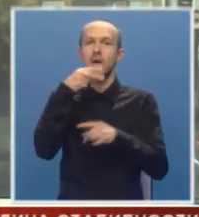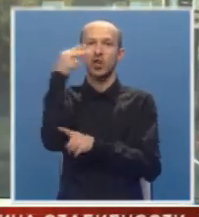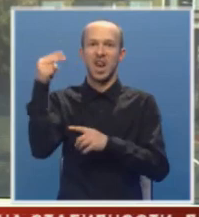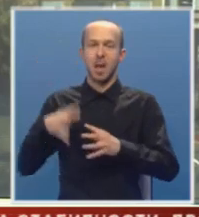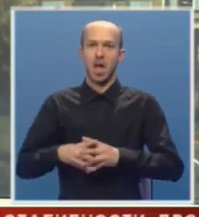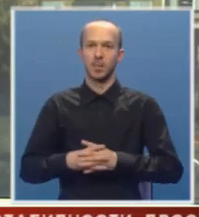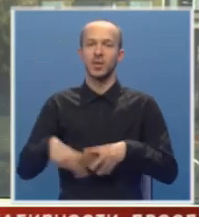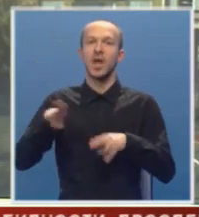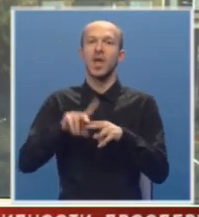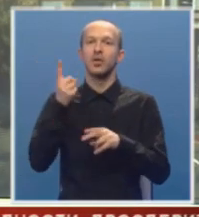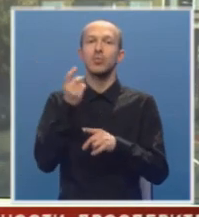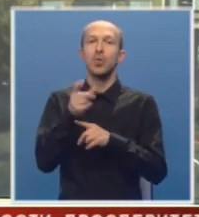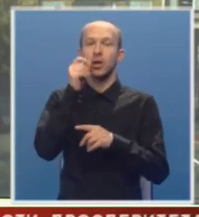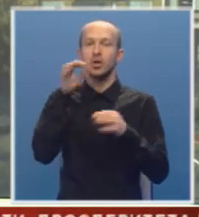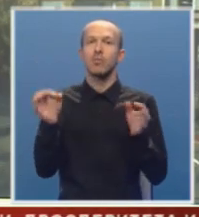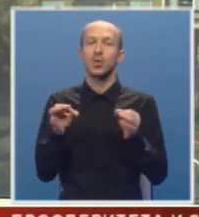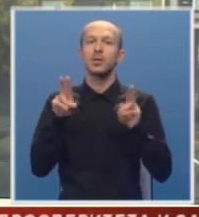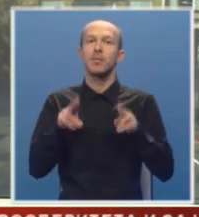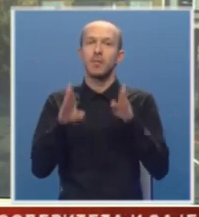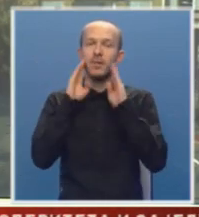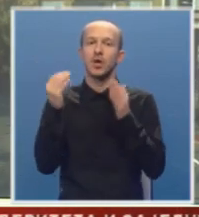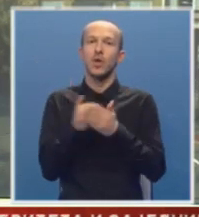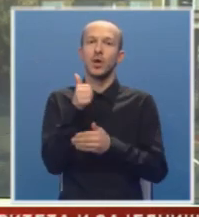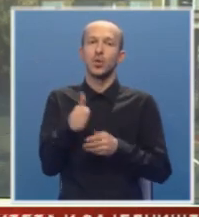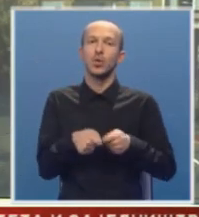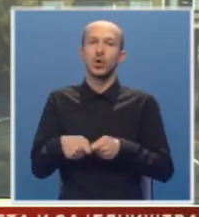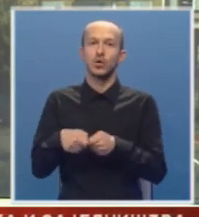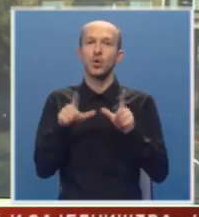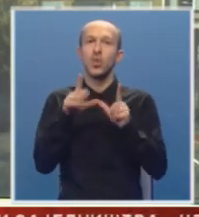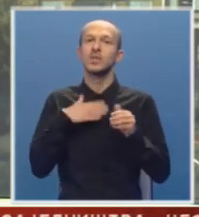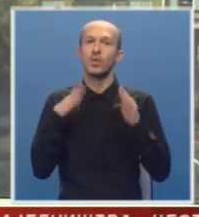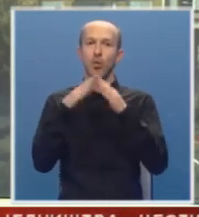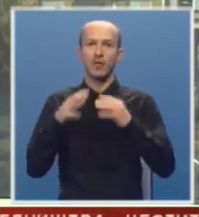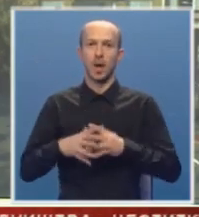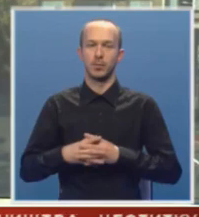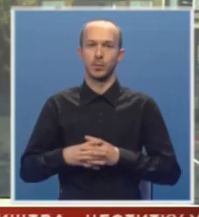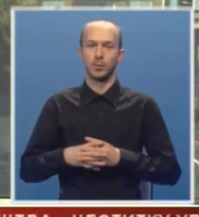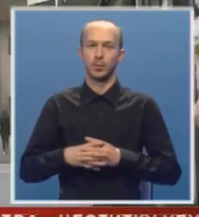hotelima. Najveći broj građana proslavu pravoslavne nove godine organizovaće u svojim domovima.